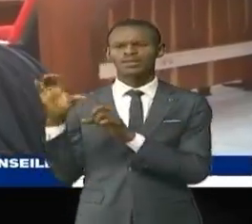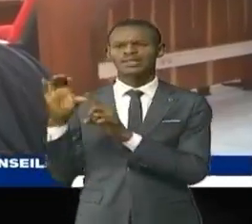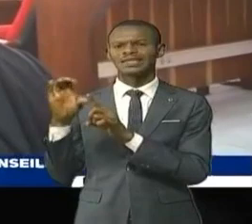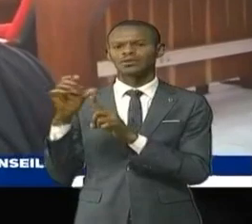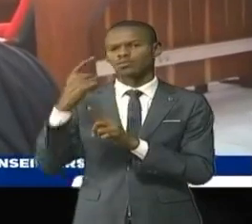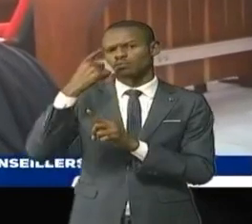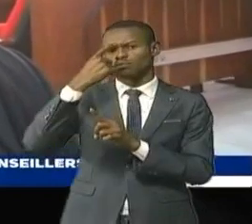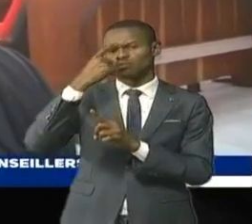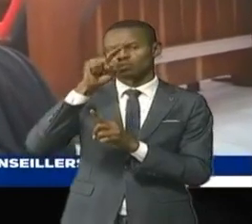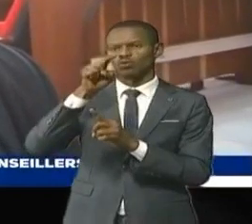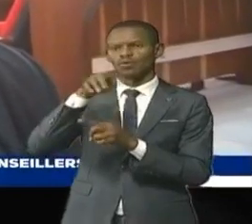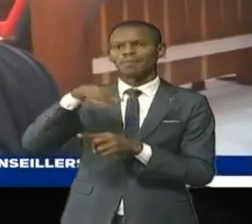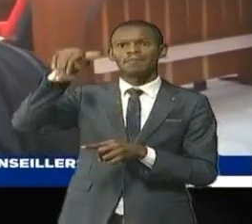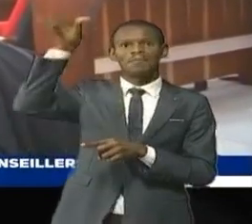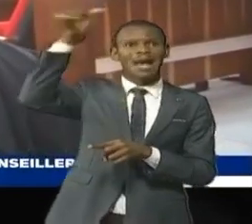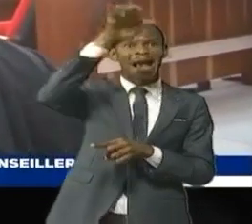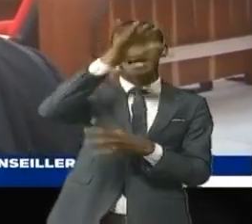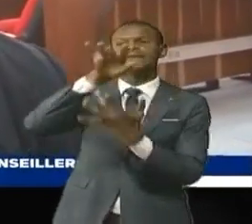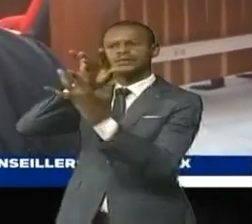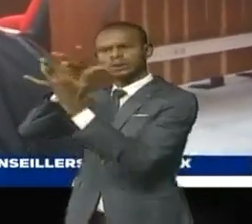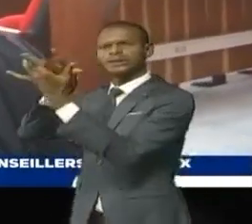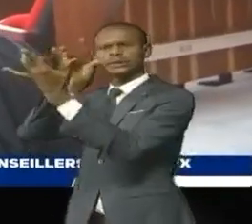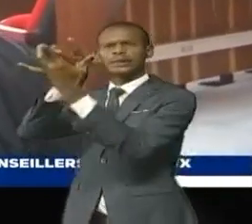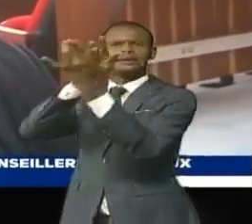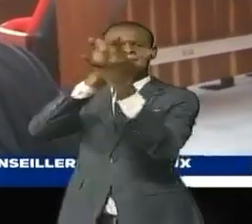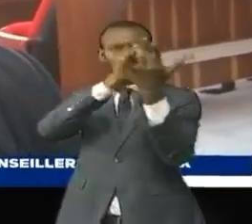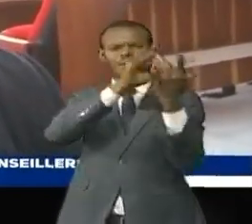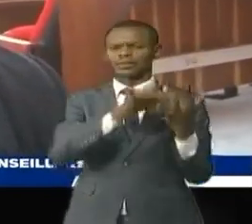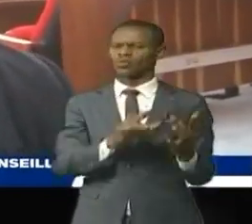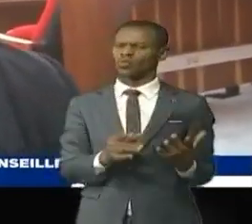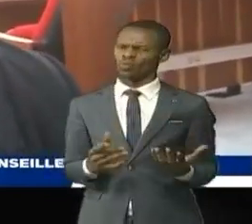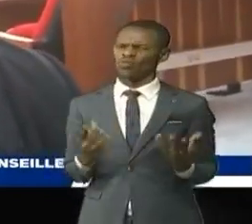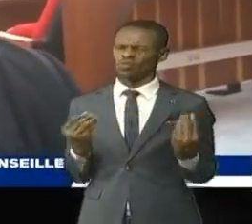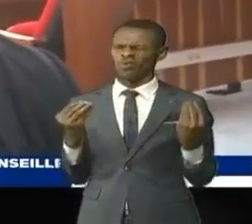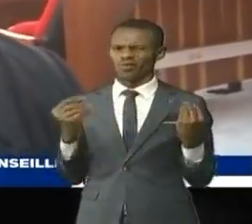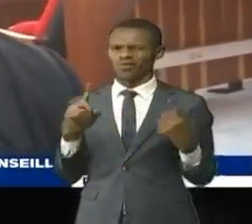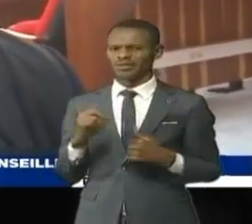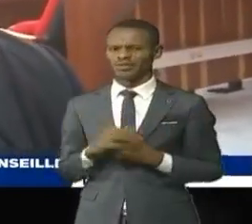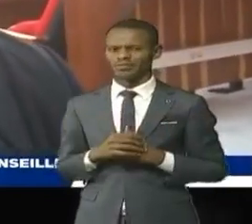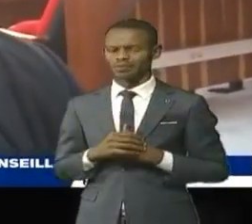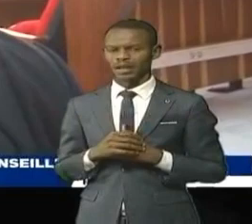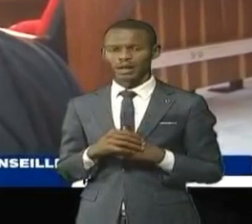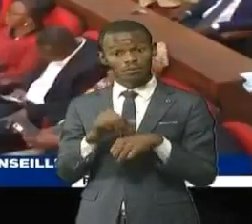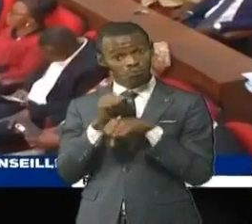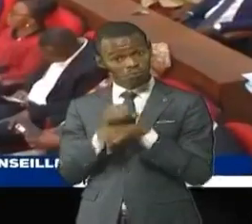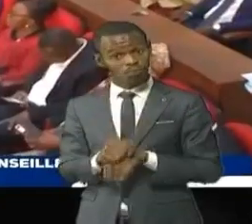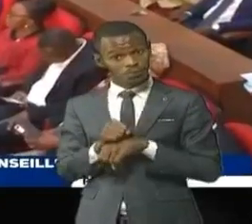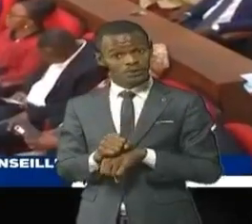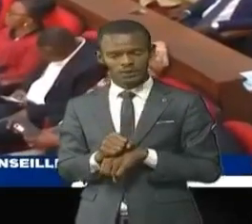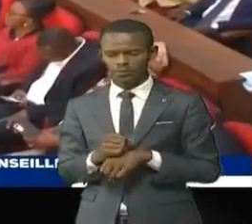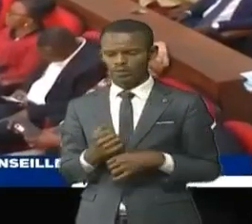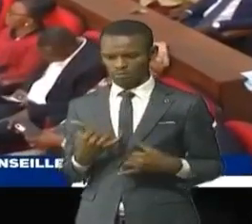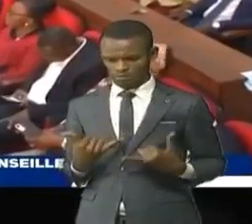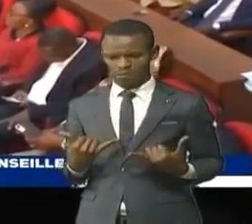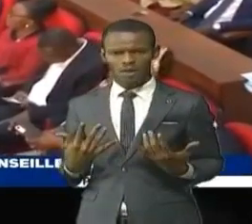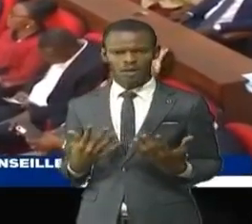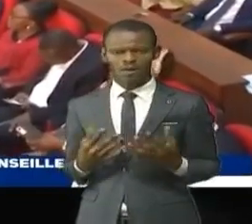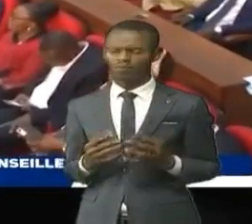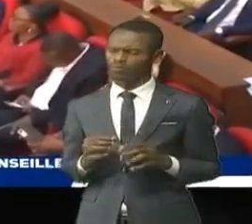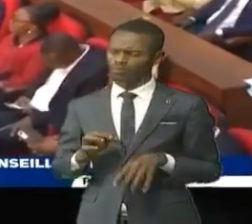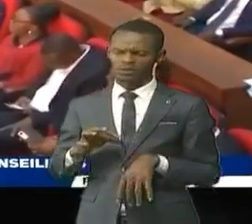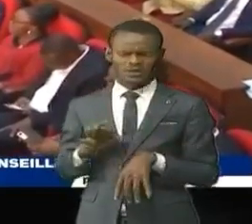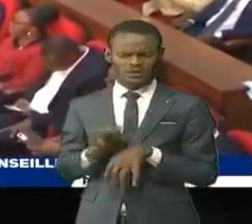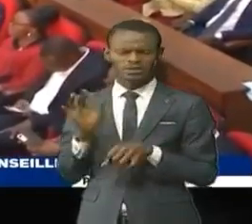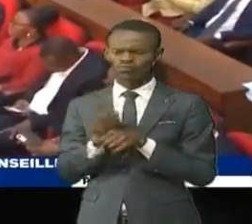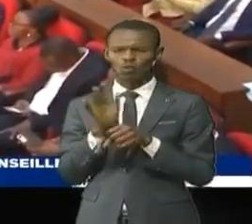chose qui est très important aujourd'hui. Cela a toujours été, mais aujourd'hui encore plus que dans le passé. Et